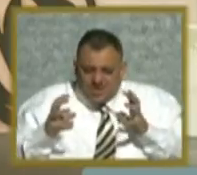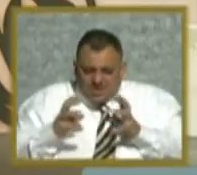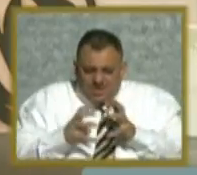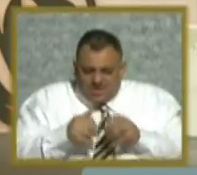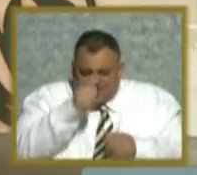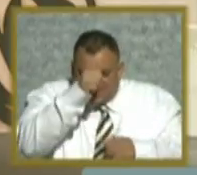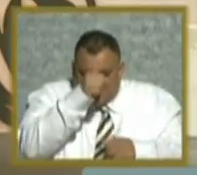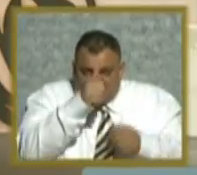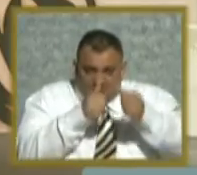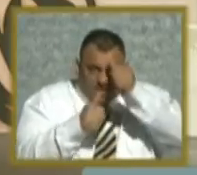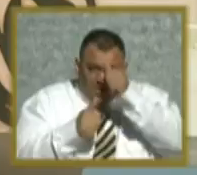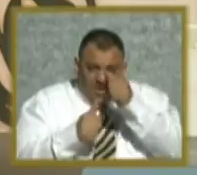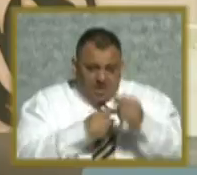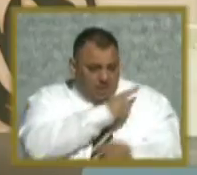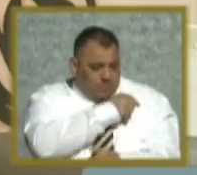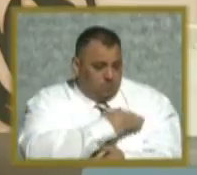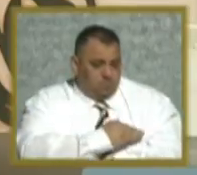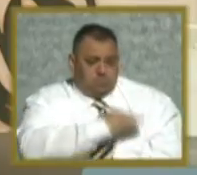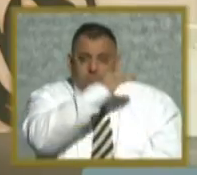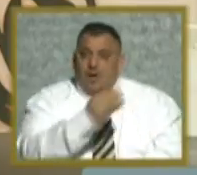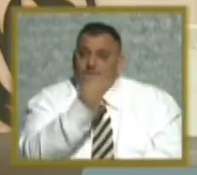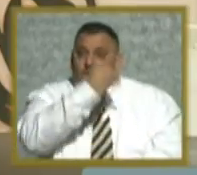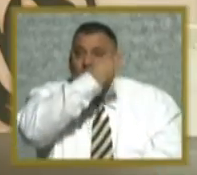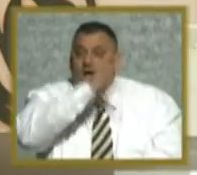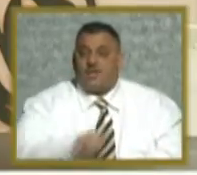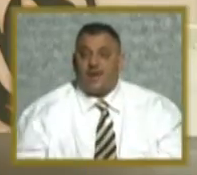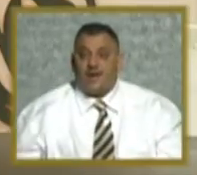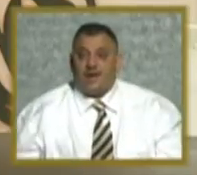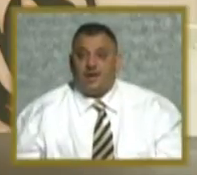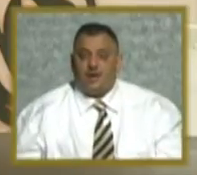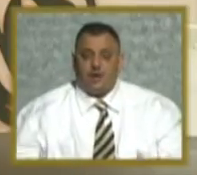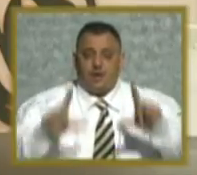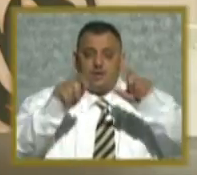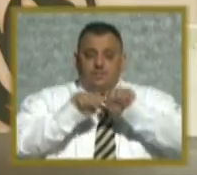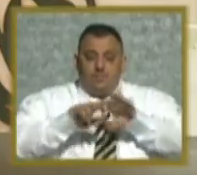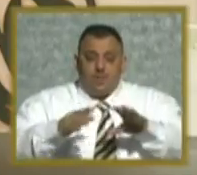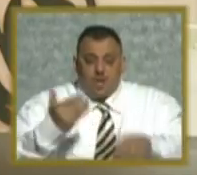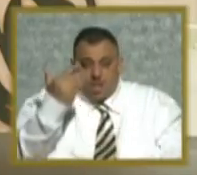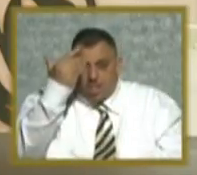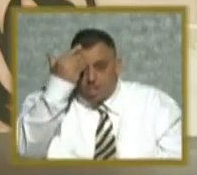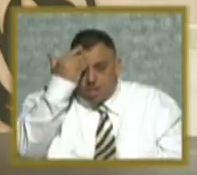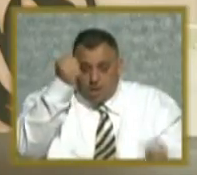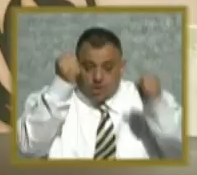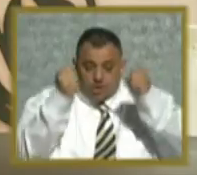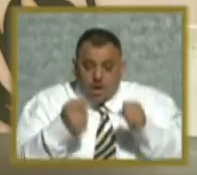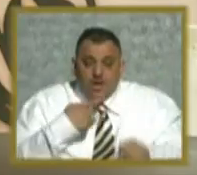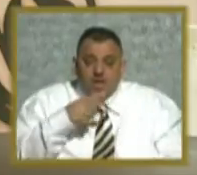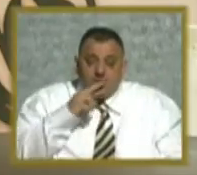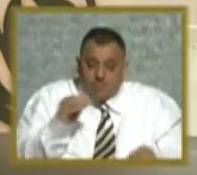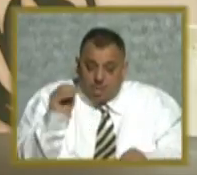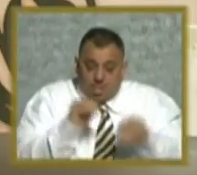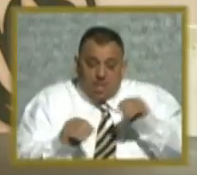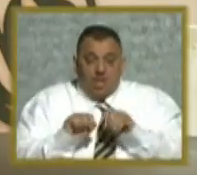عداد الحسنات، عفوا عداد السيئات شغال عليه بهذه الصور وبهذه الفضائح وهذا الكذب وهذا المين وهذا